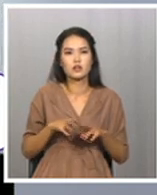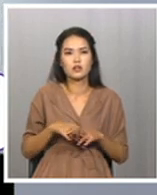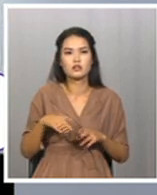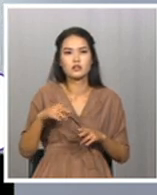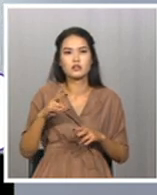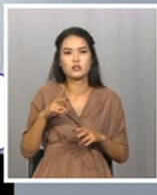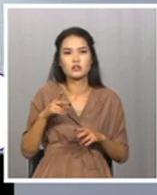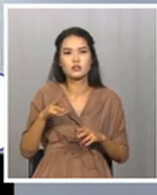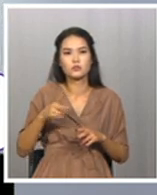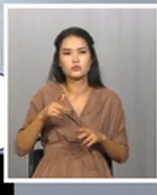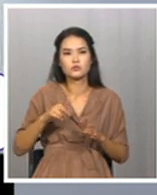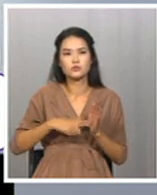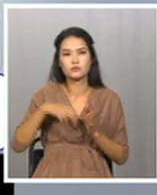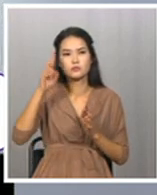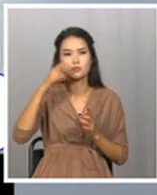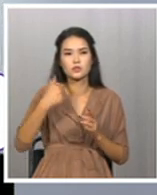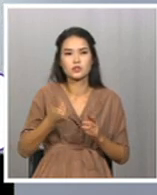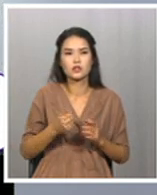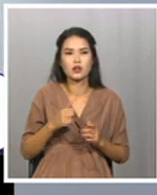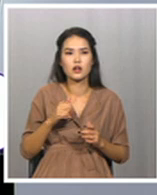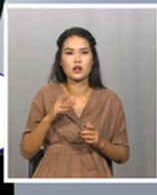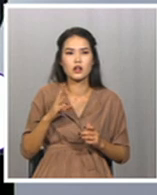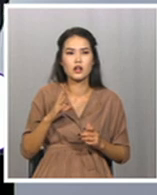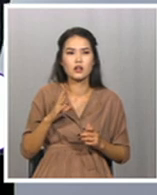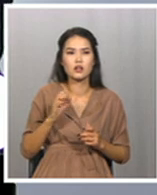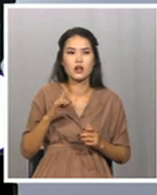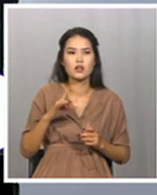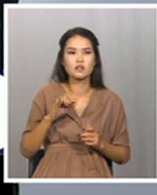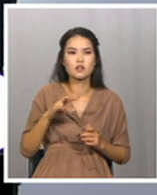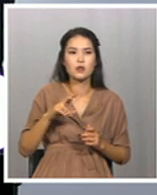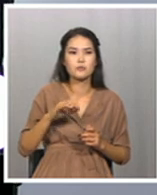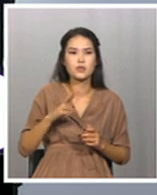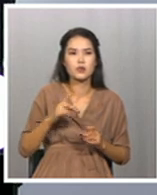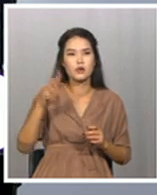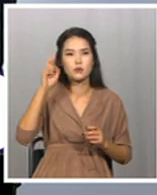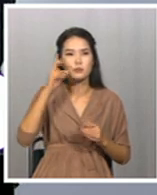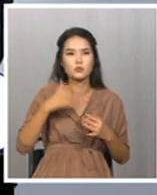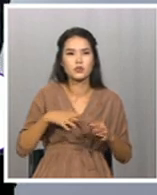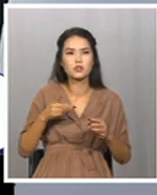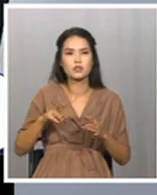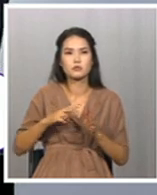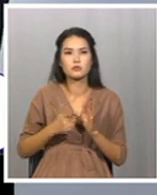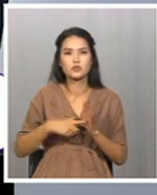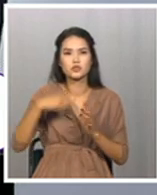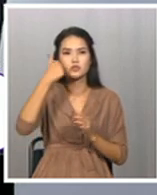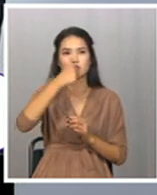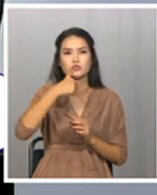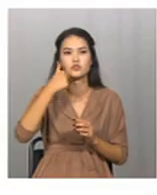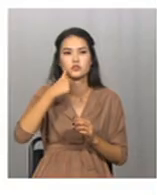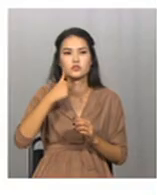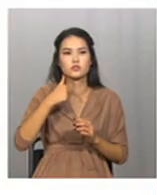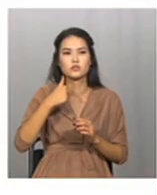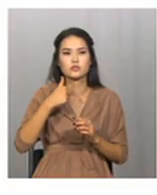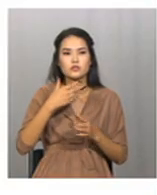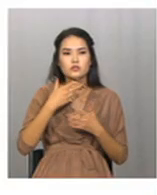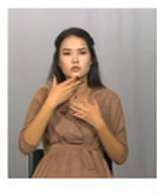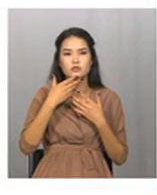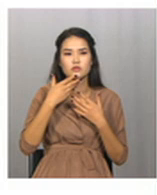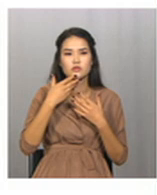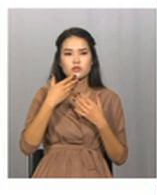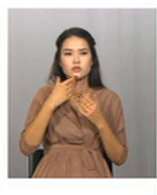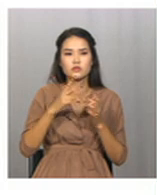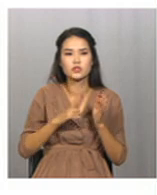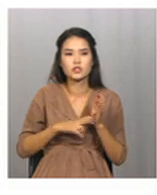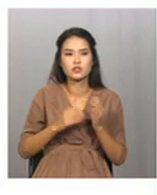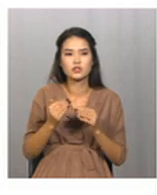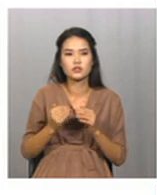көруімізге болады. Мысалы, Доминикан мемлекеті 2017 жылғы қорытынды бойынша алғашқы 80-дікке кірмеген.